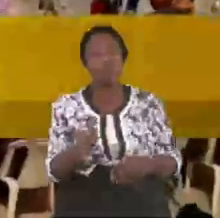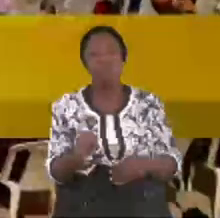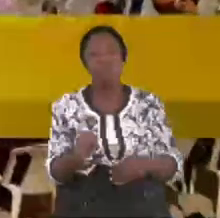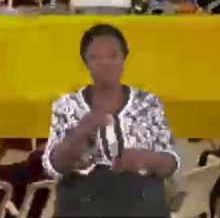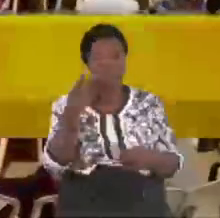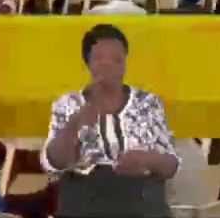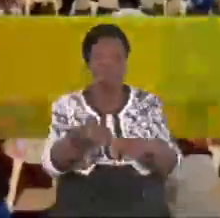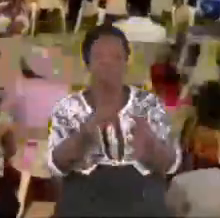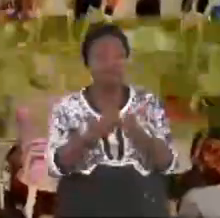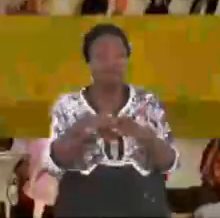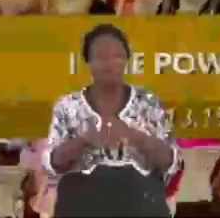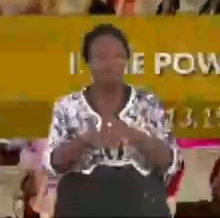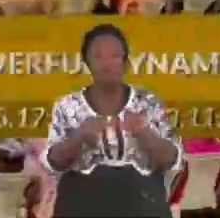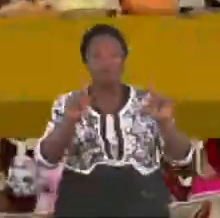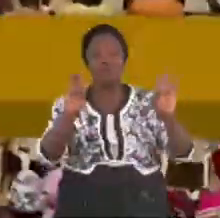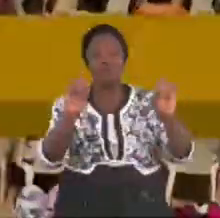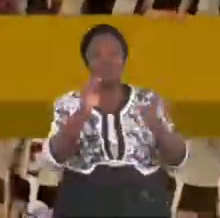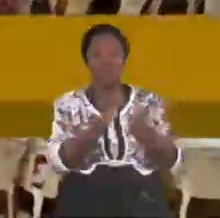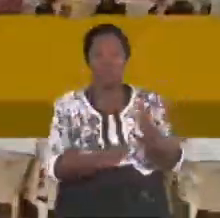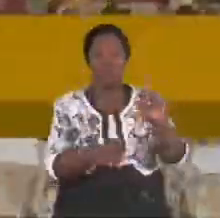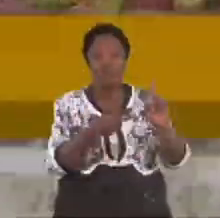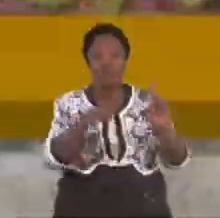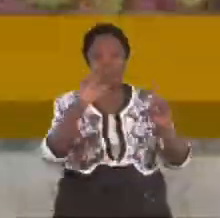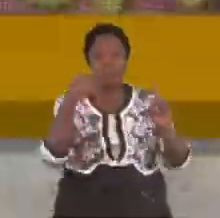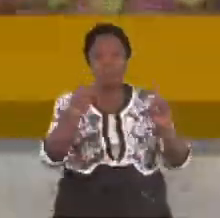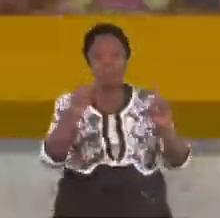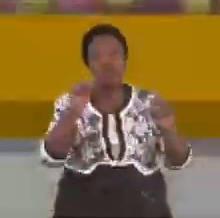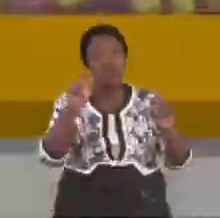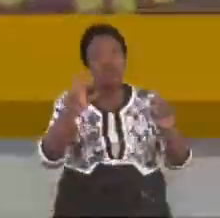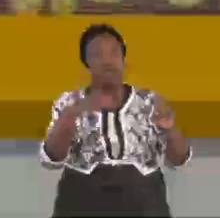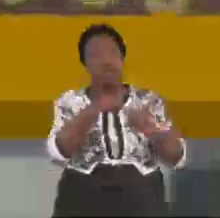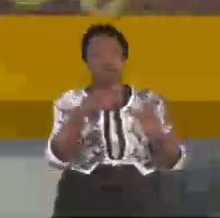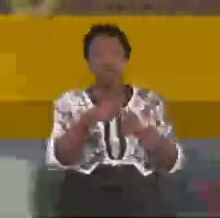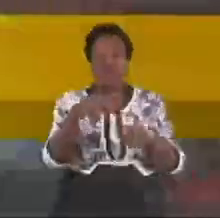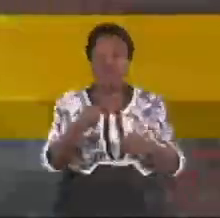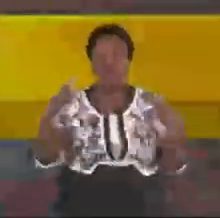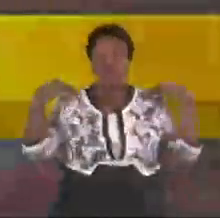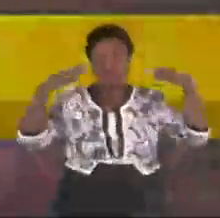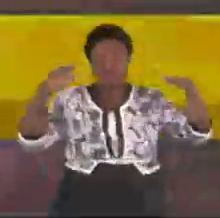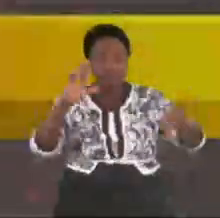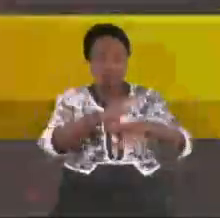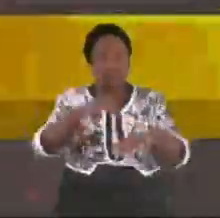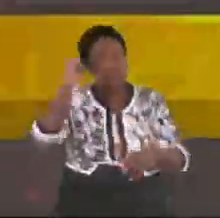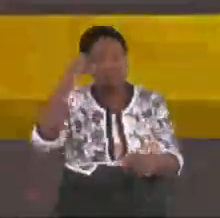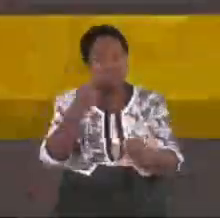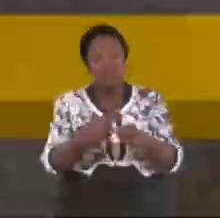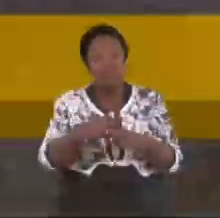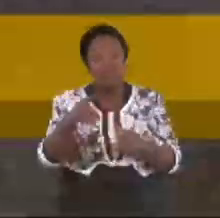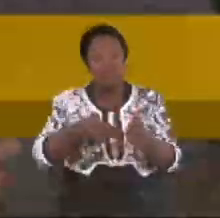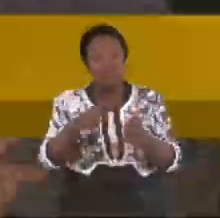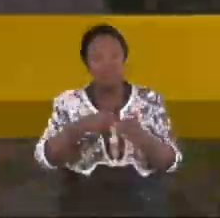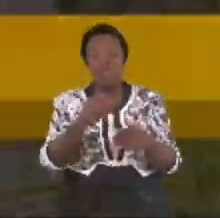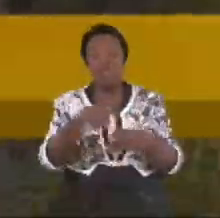1, les versets 13. Quand l'ange a fait mention de son nom, nous avons lu le verset 15. Quand on